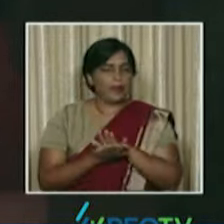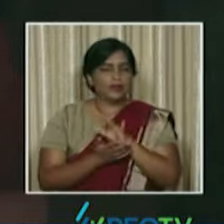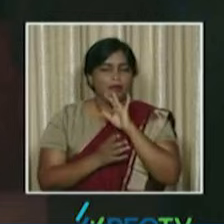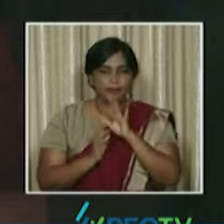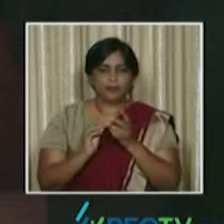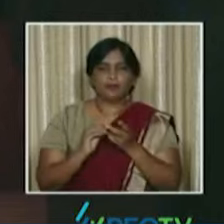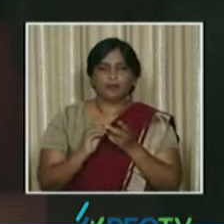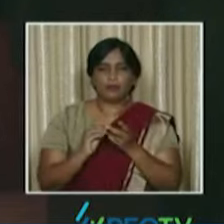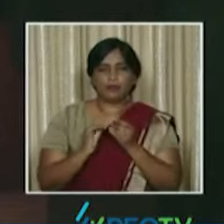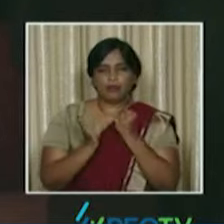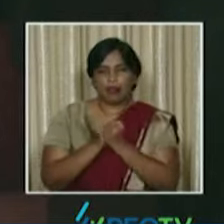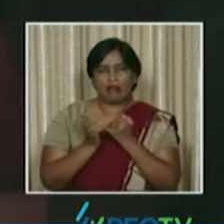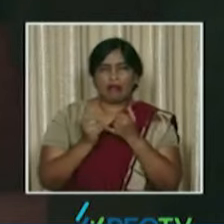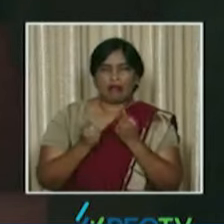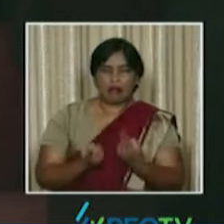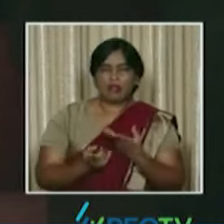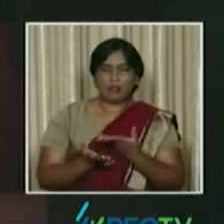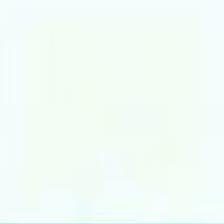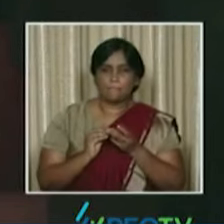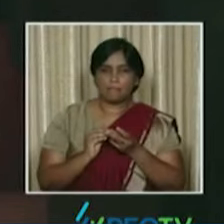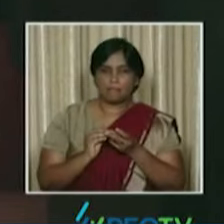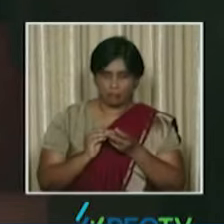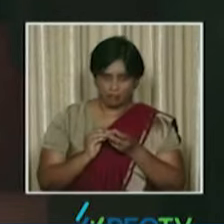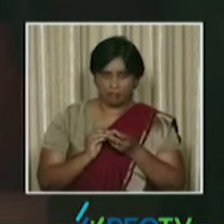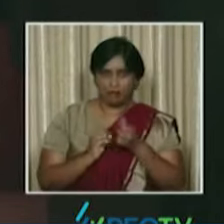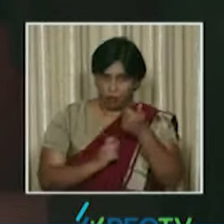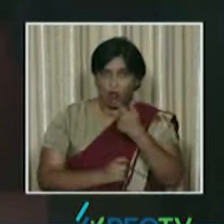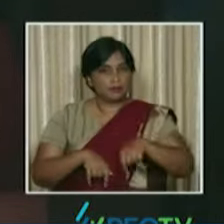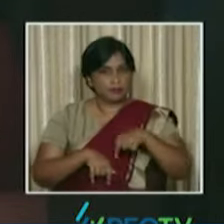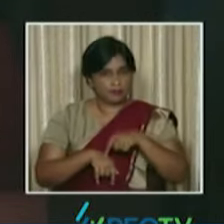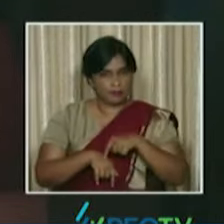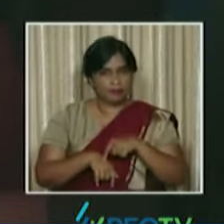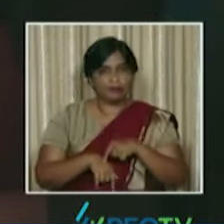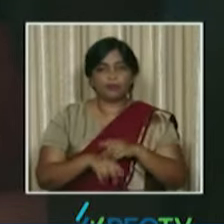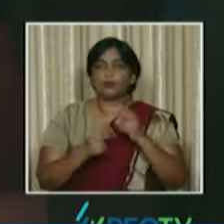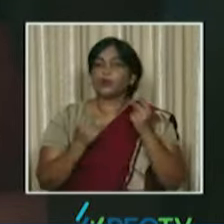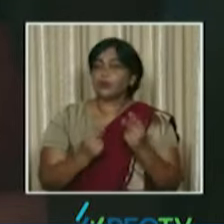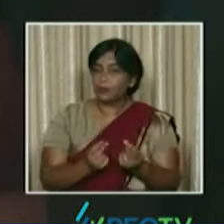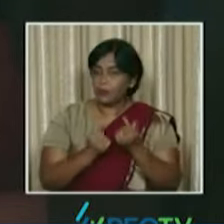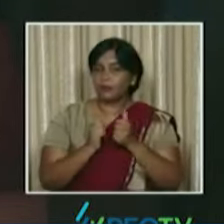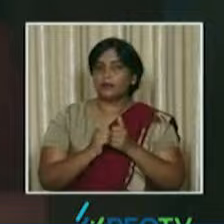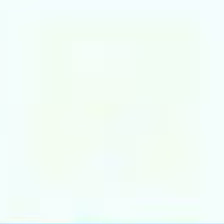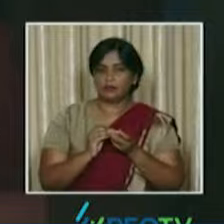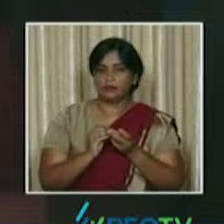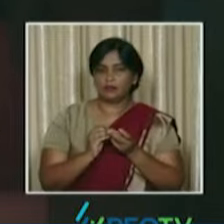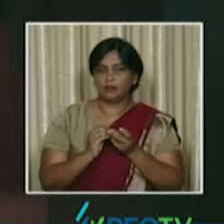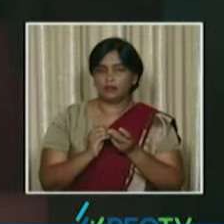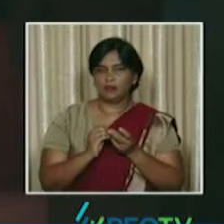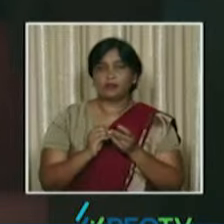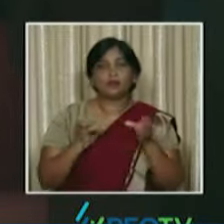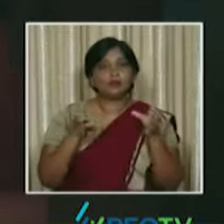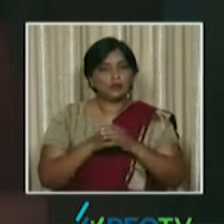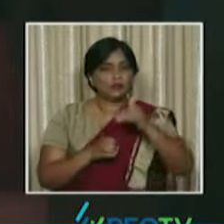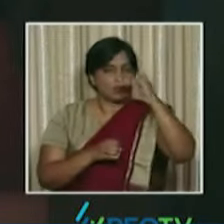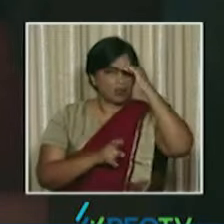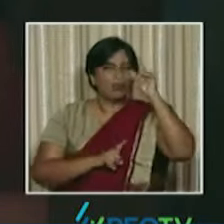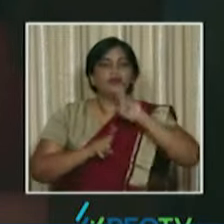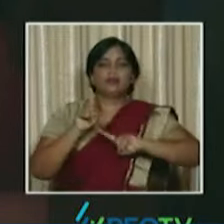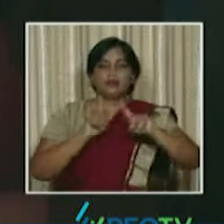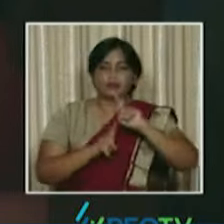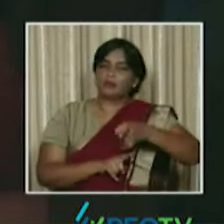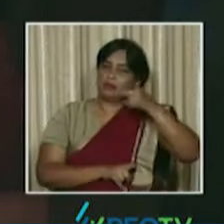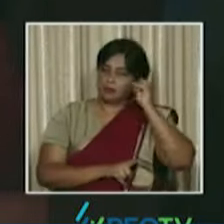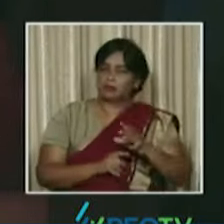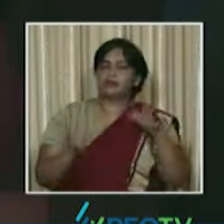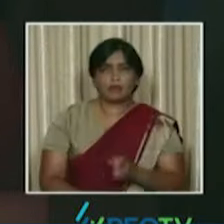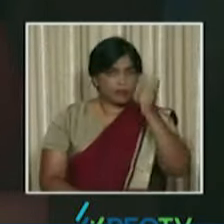deshanave adupadukan tiyenawai kiyala piligannawai kiyala ekenne thuma u kiyala kiyana wahama kriyaatmaka wana paridi පක්ෂ නායකින්ගේ රැස්වීමක්